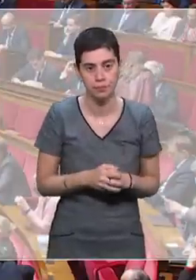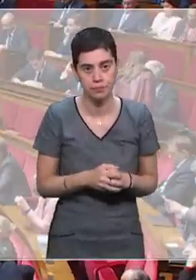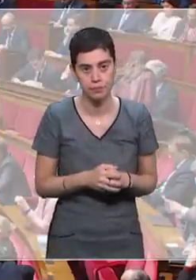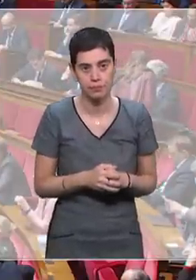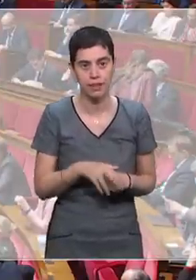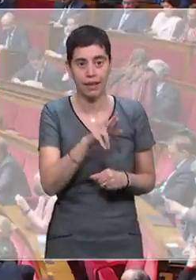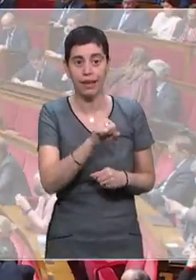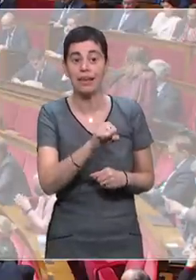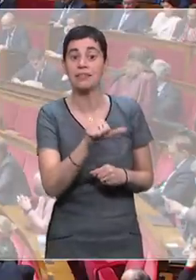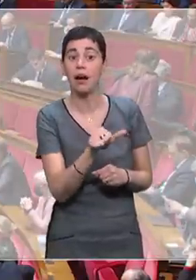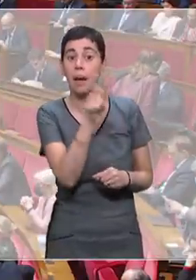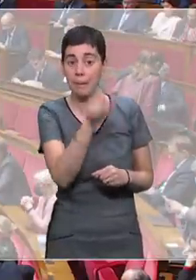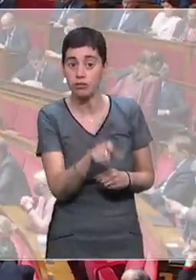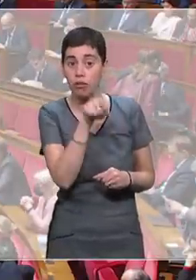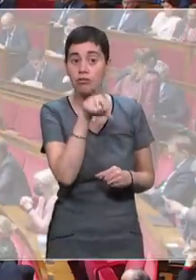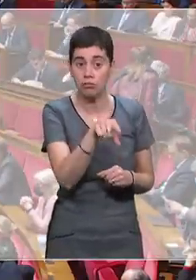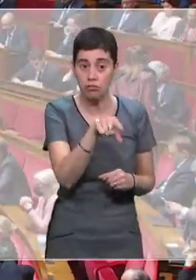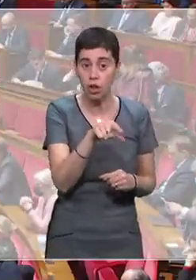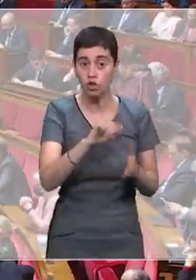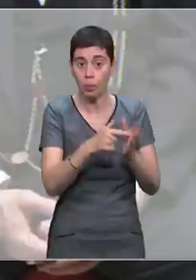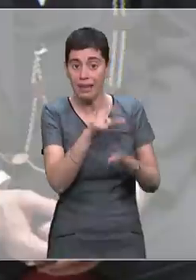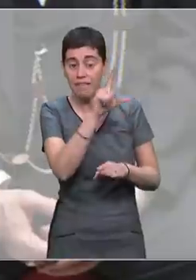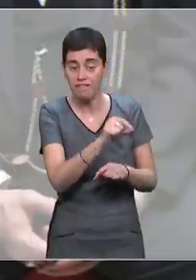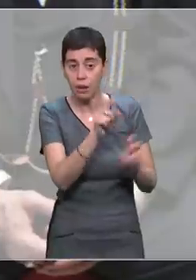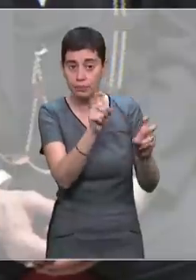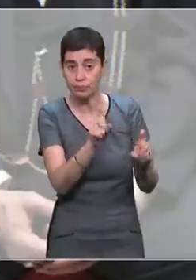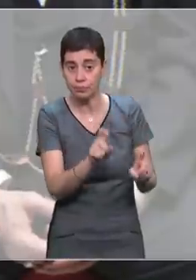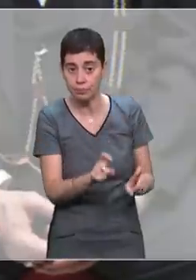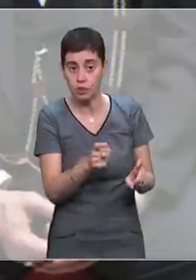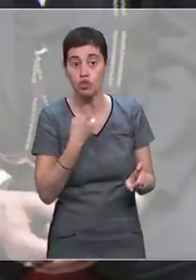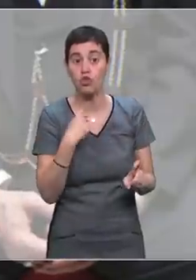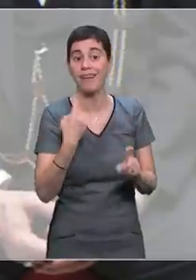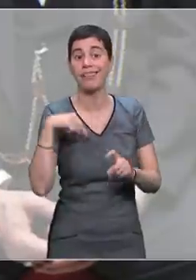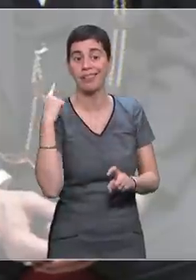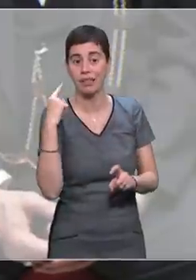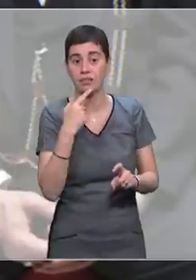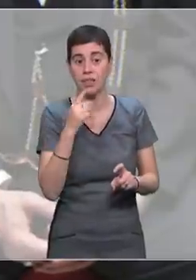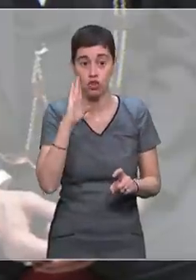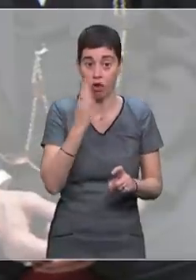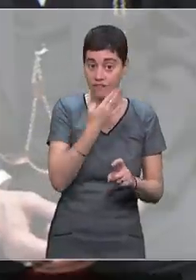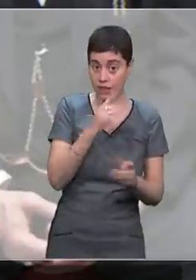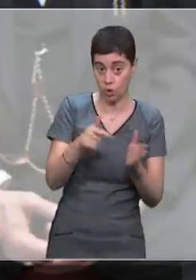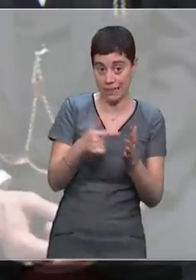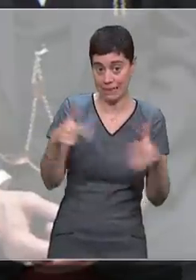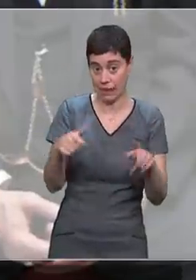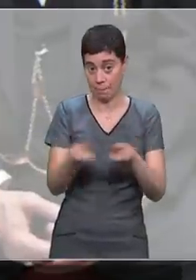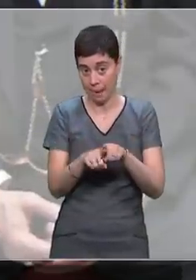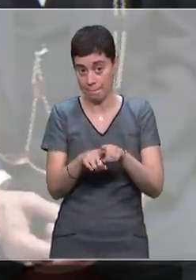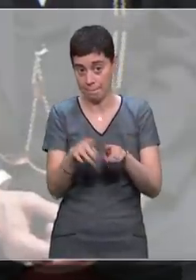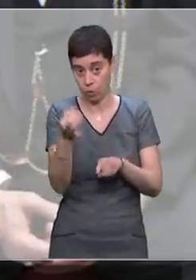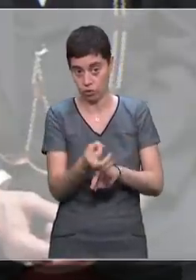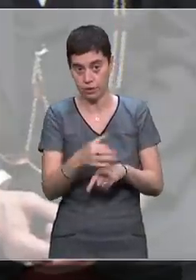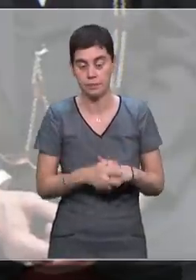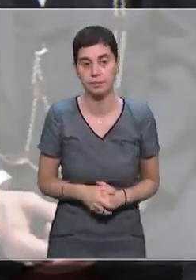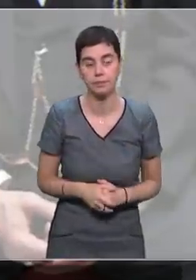d'allocataires du RSA diminue depuis novembre 2020. En juin dernier, il est repassé sous son niveau de janvier 2017. Mais